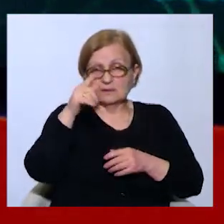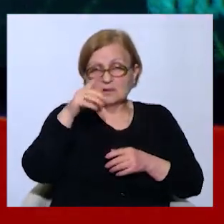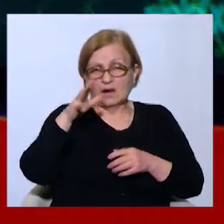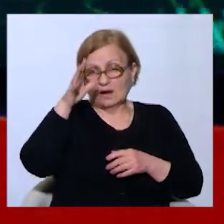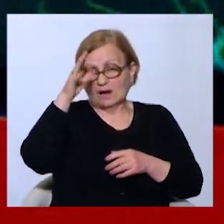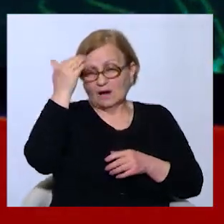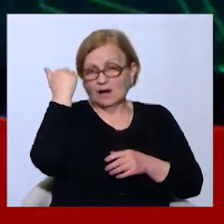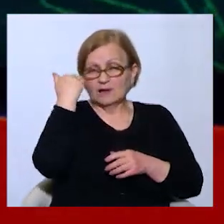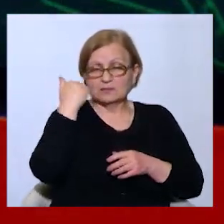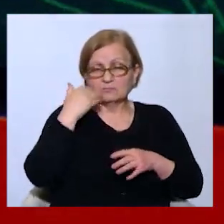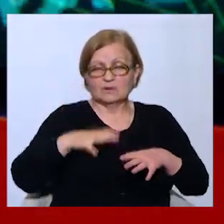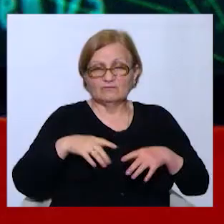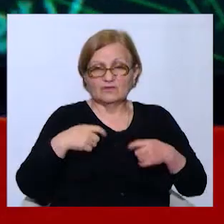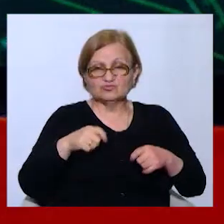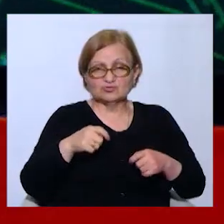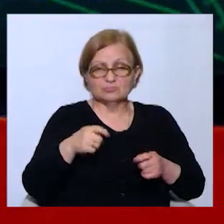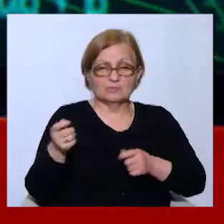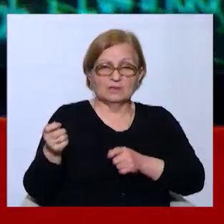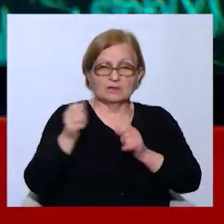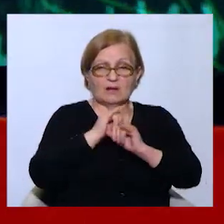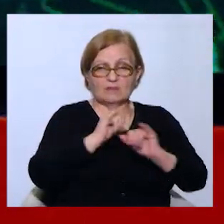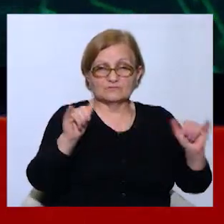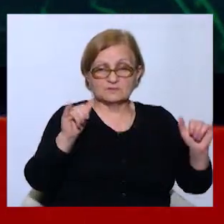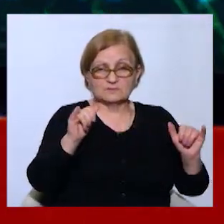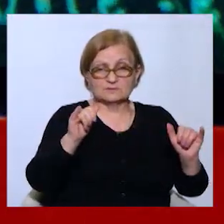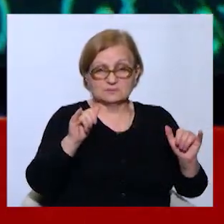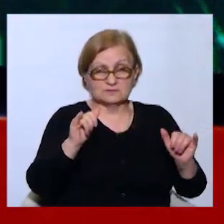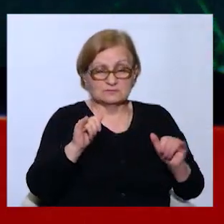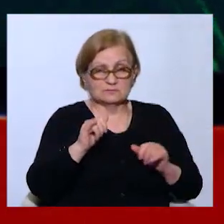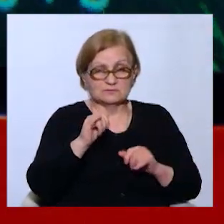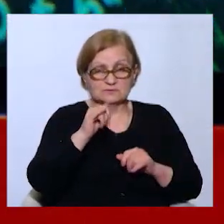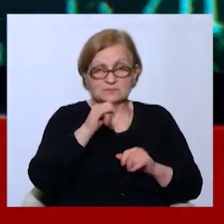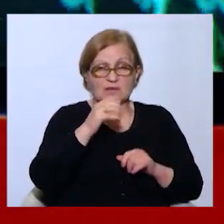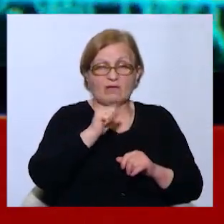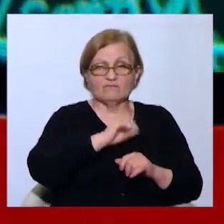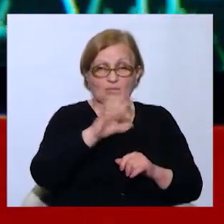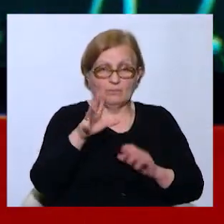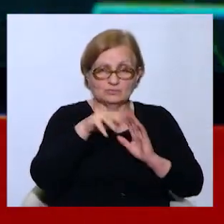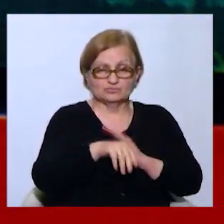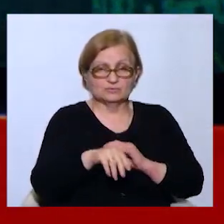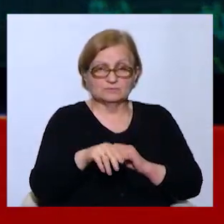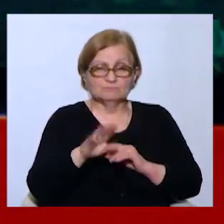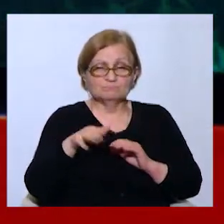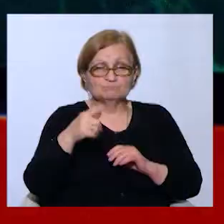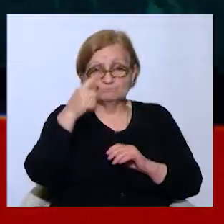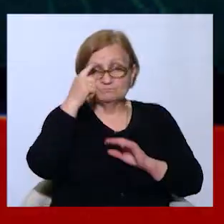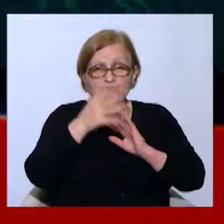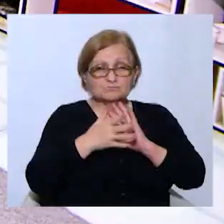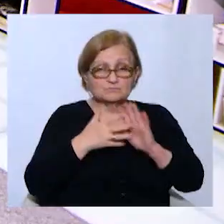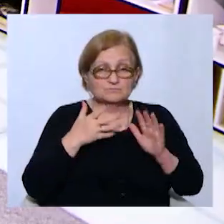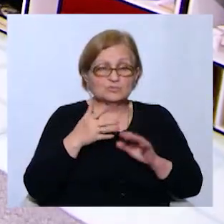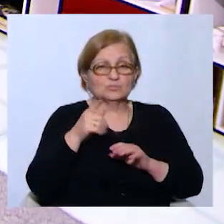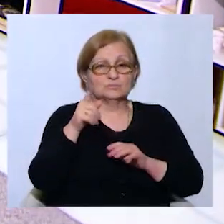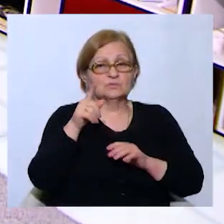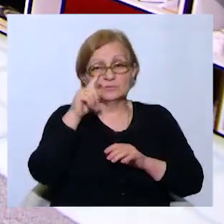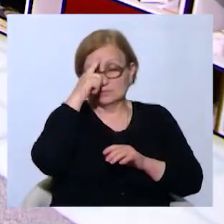ვაჭრებმა შემოიტანეს ევროპაში. თავიდან ყველას ეგონა, რომ ეს არის არაბული აღნიშვნები და შემდეგ უკვე მიხვდა, რომ ინდოელებისგან აქვთ, ესე